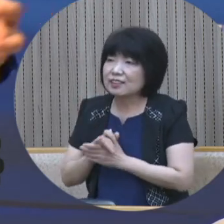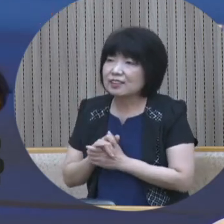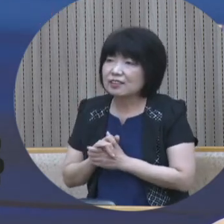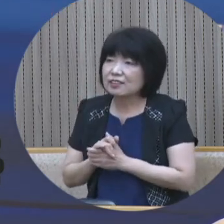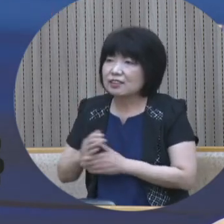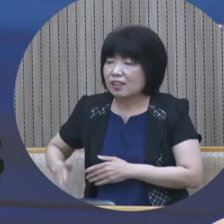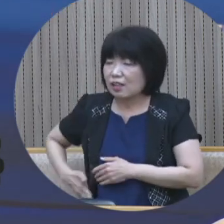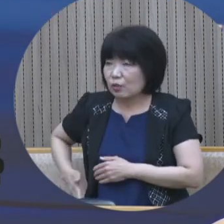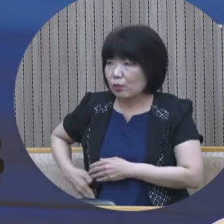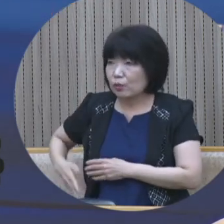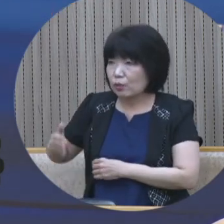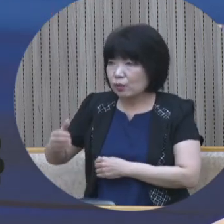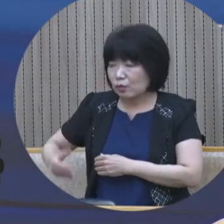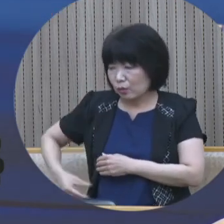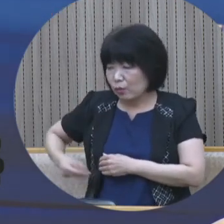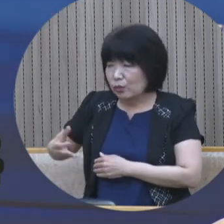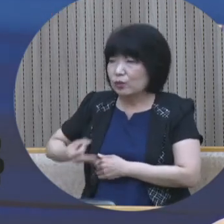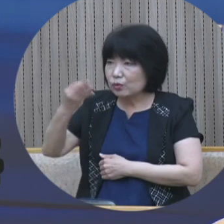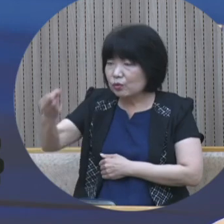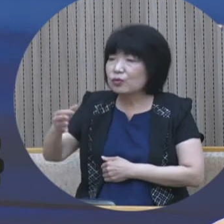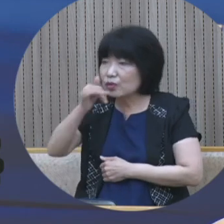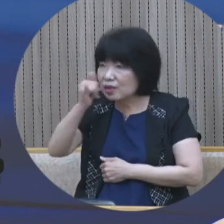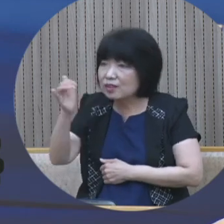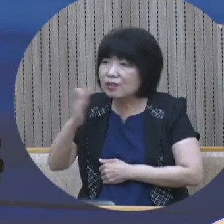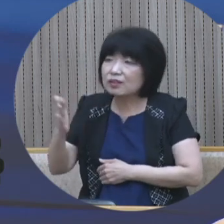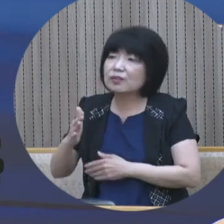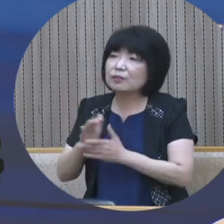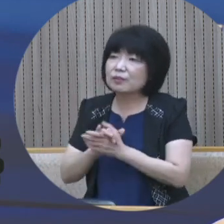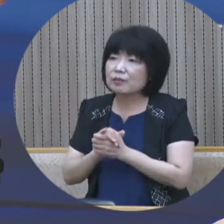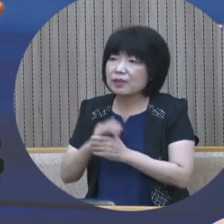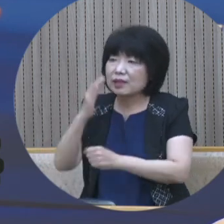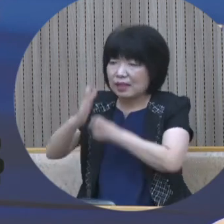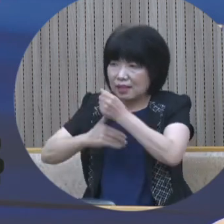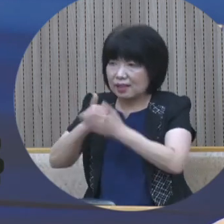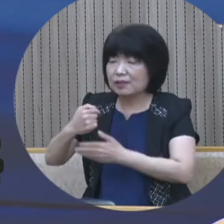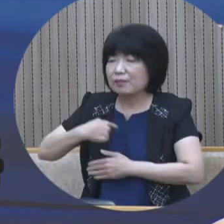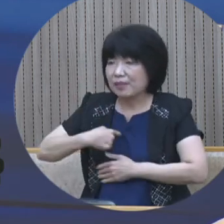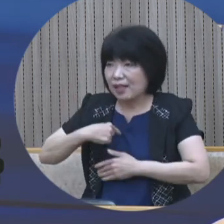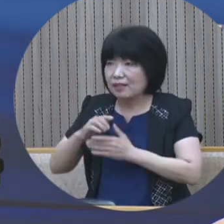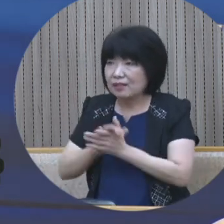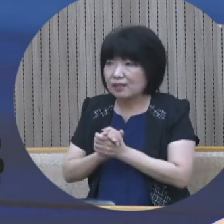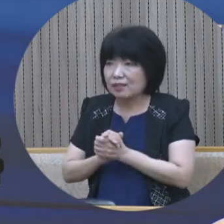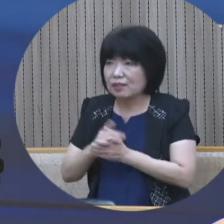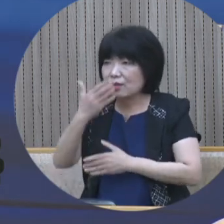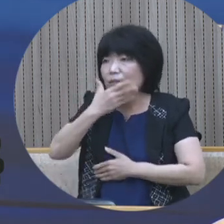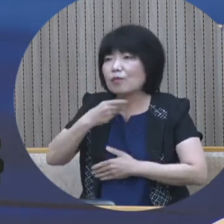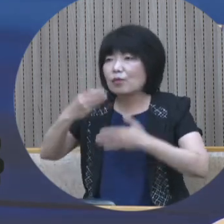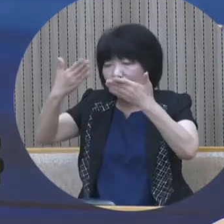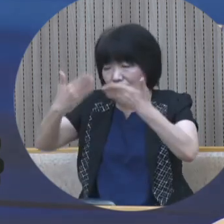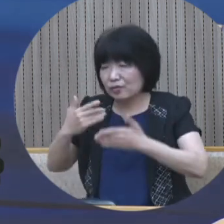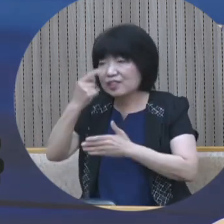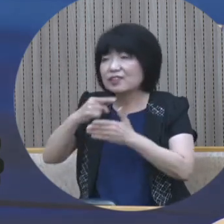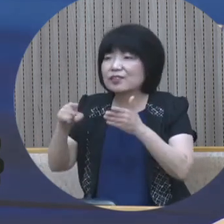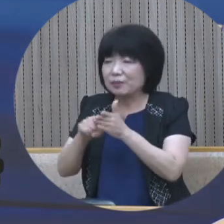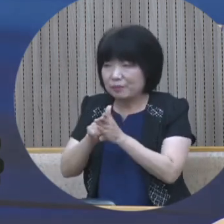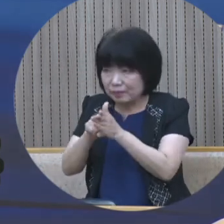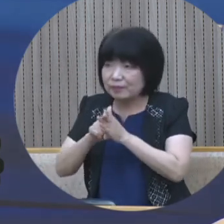내 주머니에서 꺼내어 내어줄 수 있을 때 그만큼 하나님께서 나에게 복을 주실 줄로